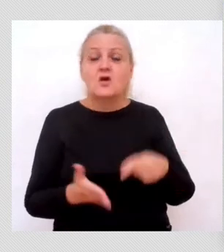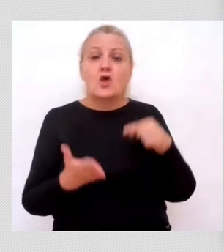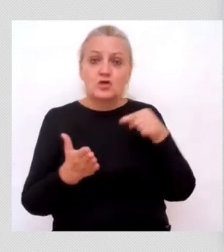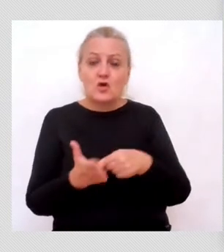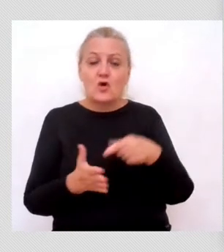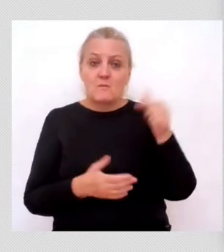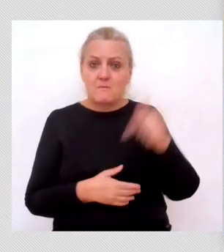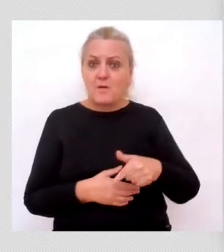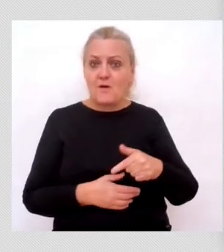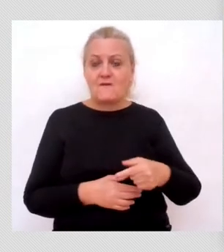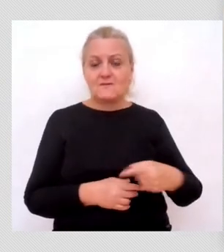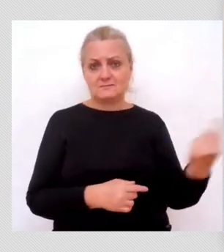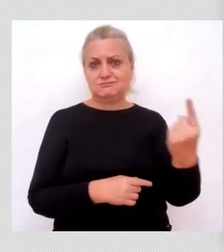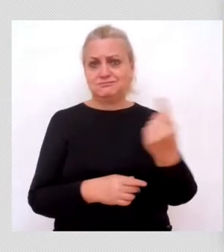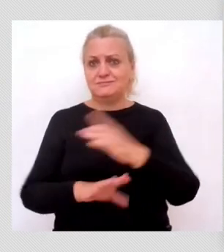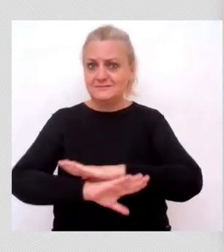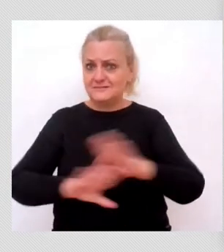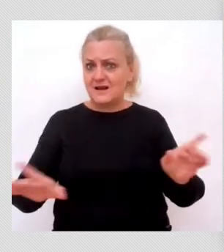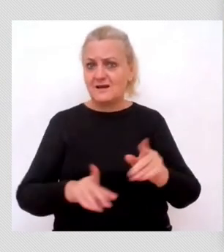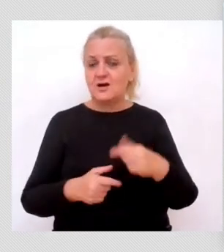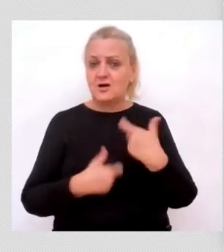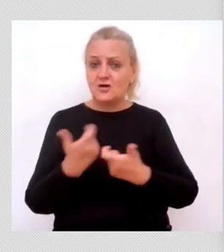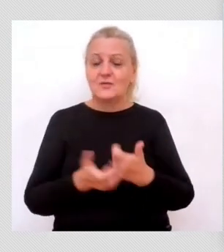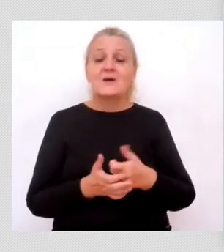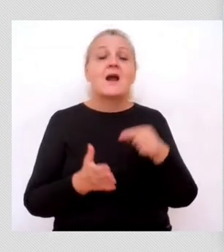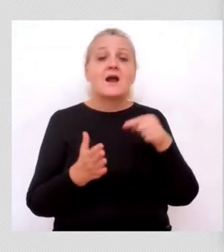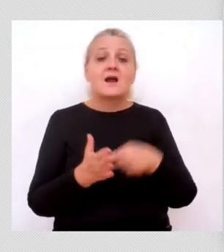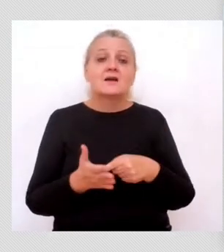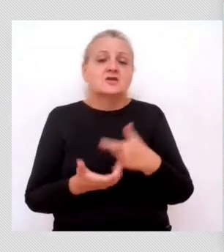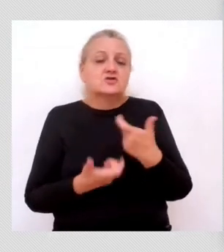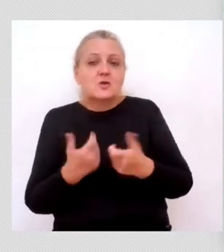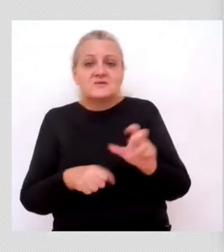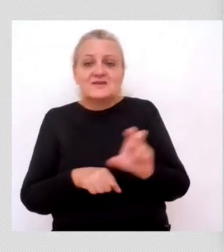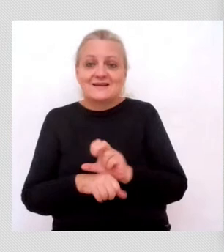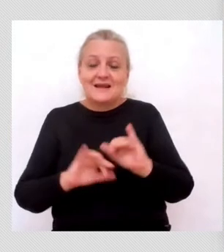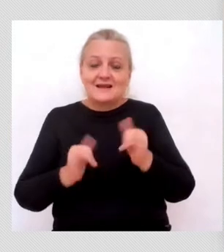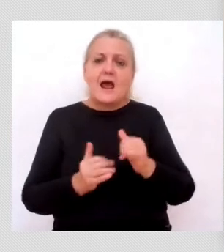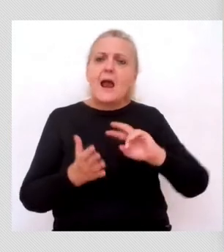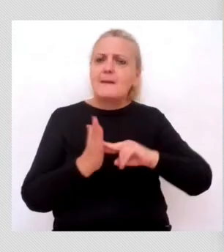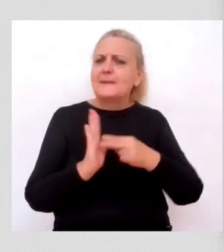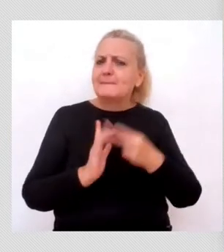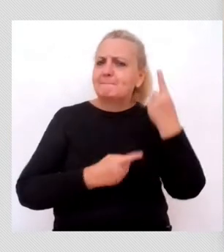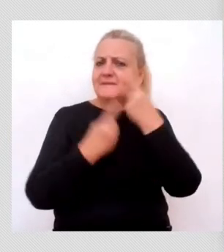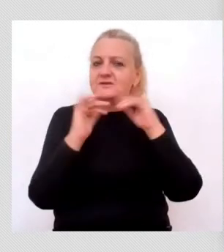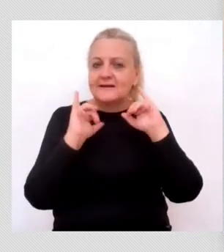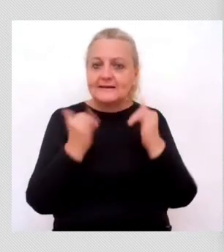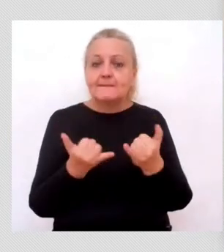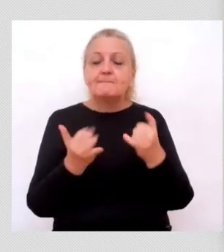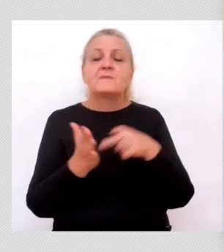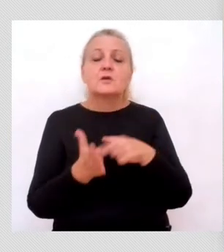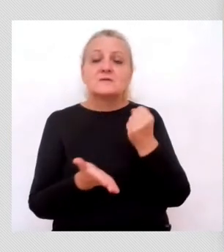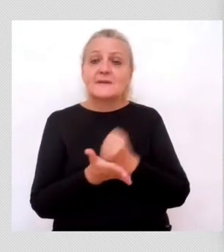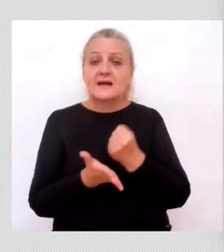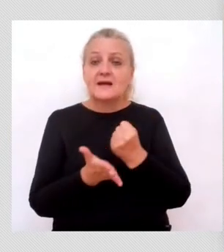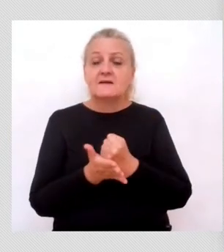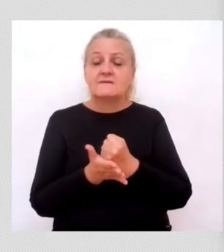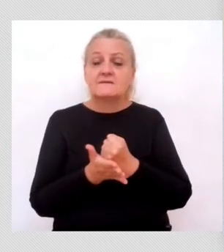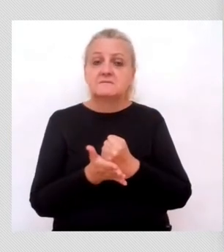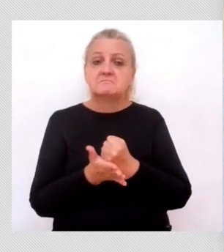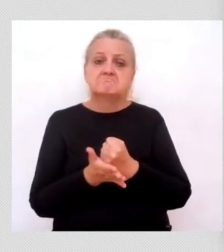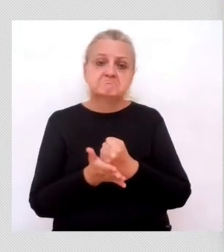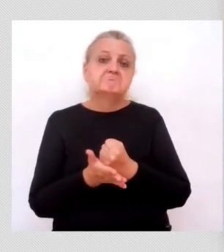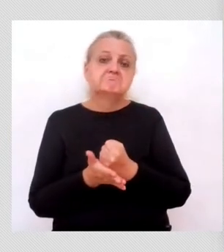być piętnowane, więc dla mnie tutaj nie wiem, jak to zrobić technicznie, ale strategicznie uważam, że jest to sprawa całkowicie